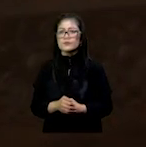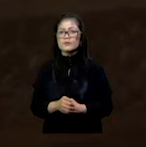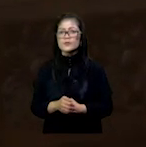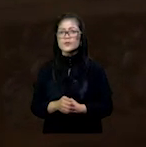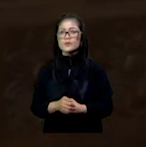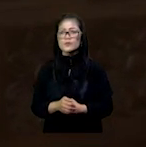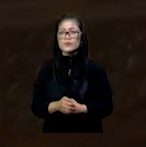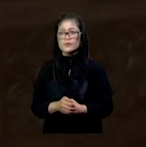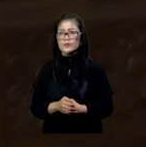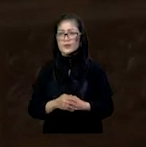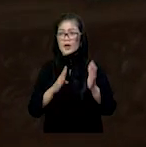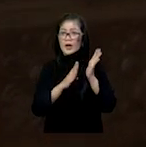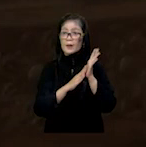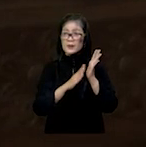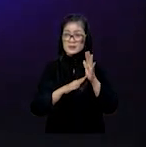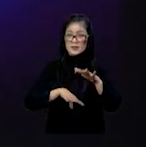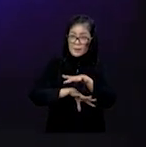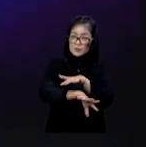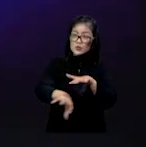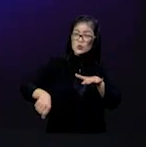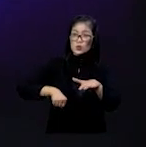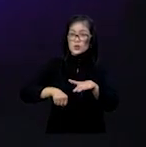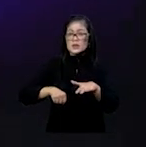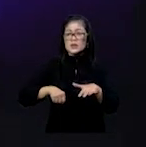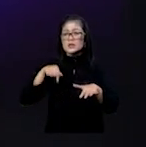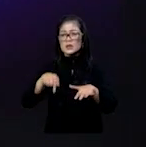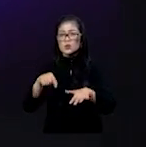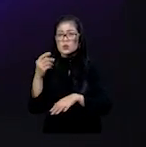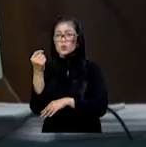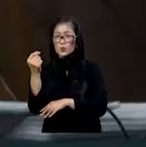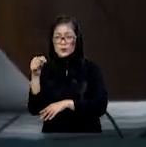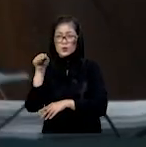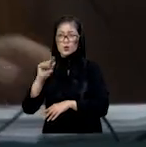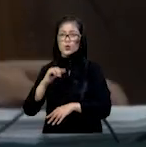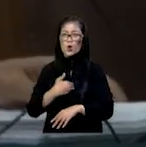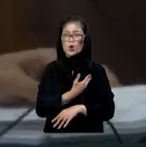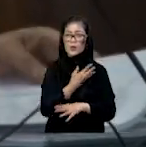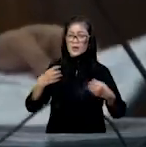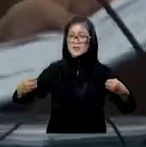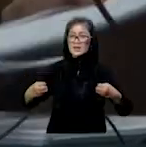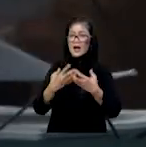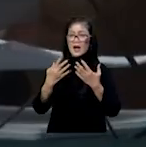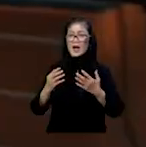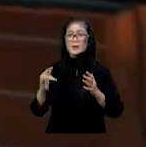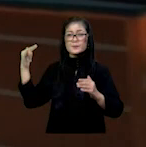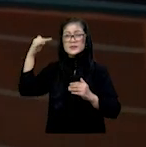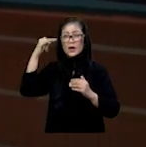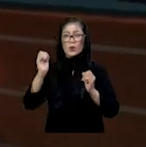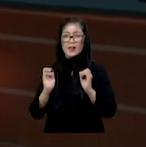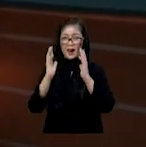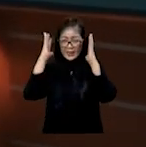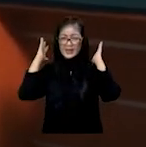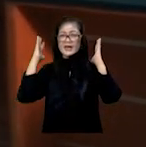Kasus penggelapan bantuan sosial dari Boeing untuk keluarga korban kecelakaan Lion Air 610 memasuki sidang vonis. Majelis